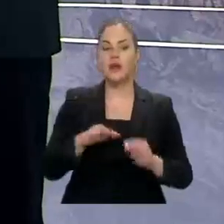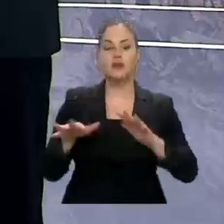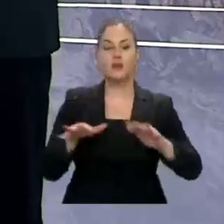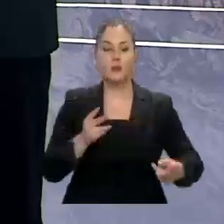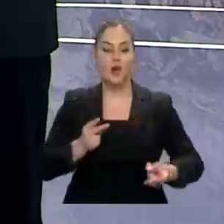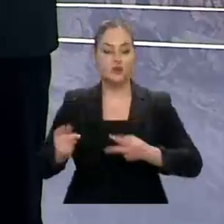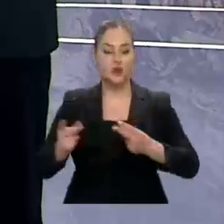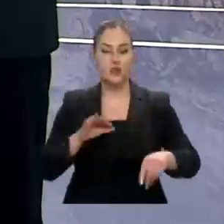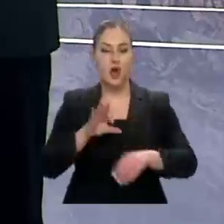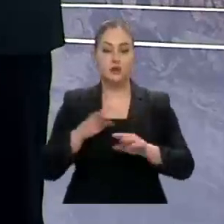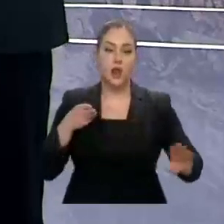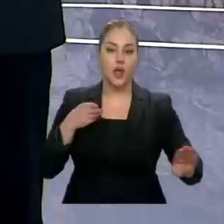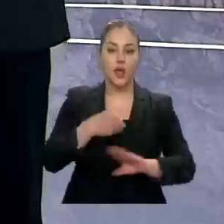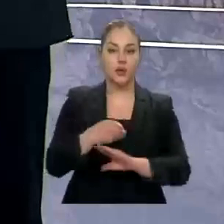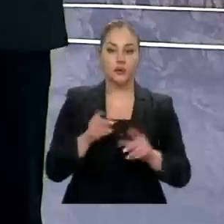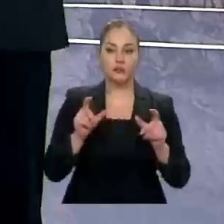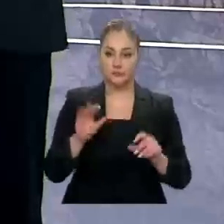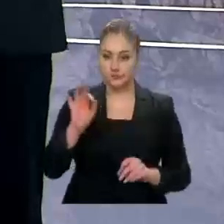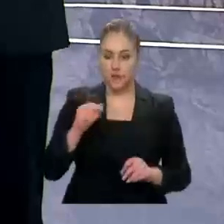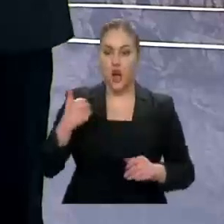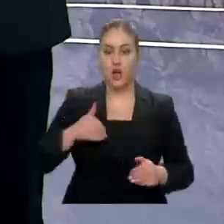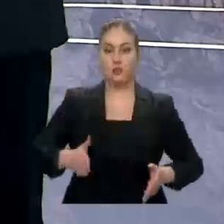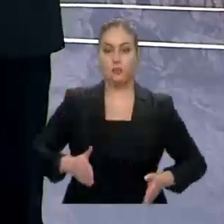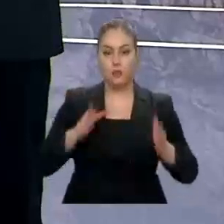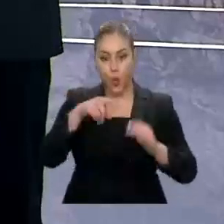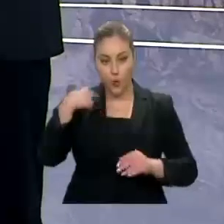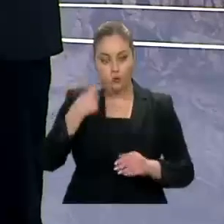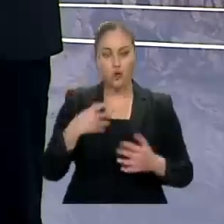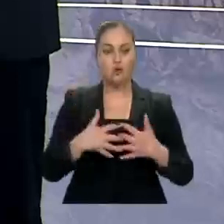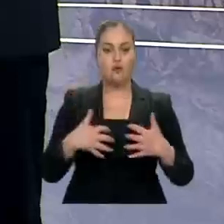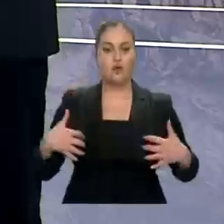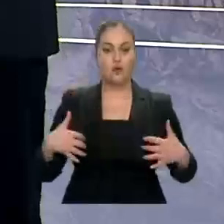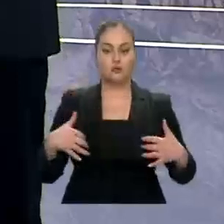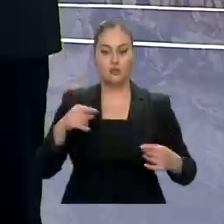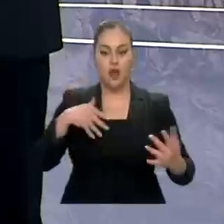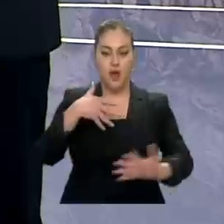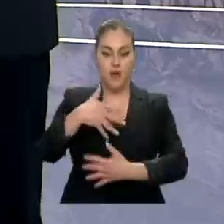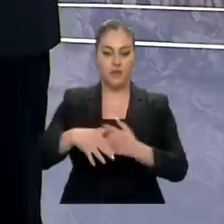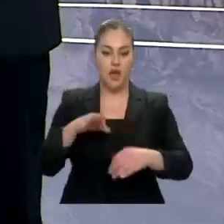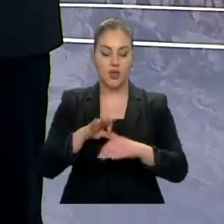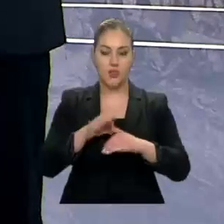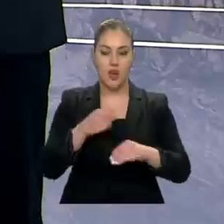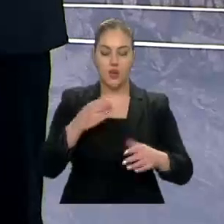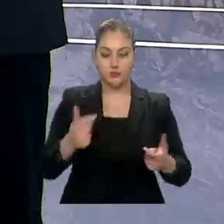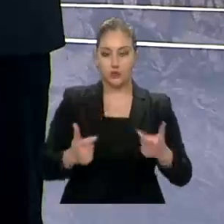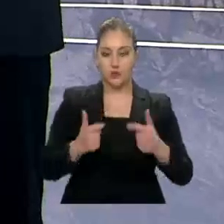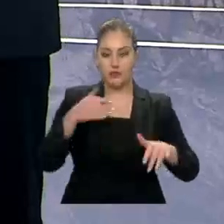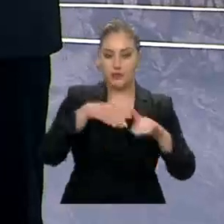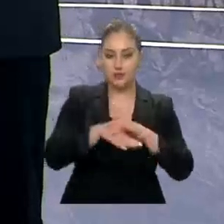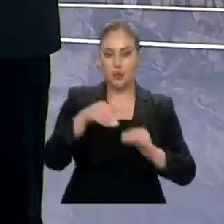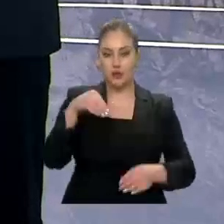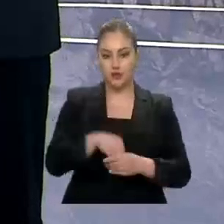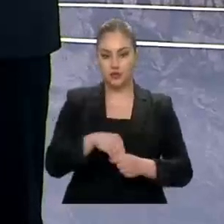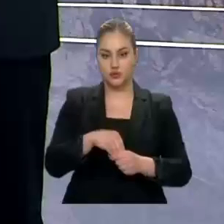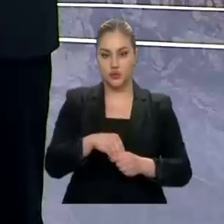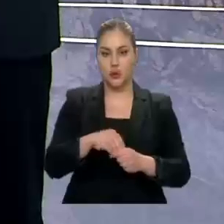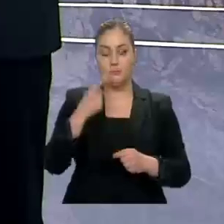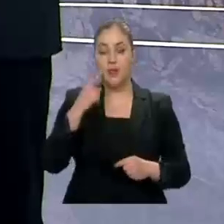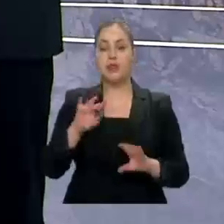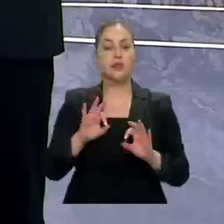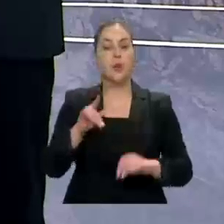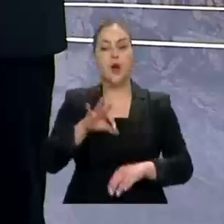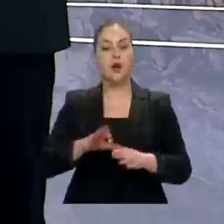kaçanlar o hastaneye sığındı. Evet, kamu binalarına o yüzden güveniyoruz çünkü böyle bir afet anında anında sığınabilmek için.